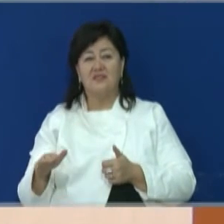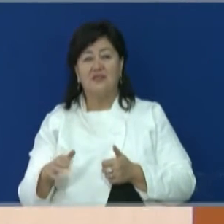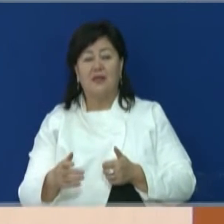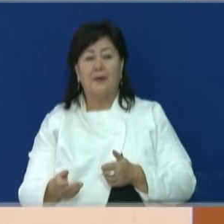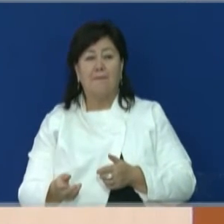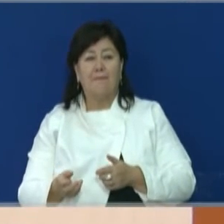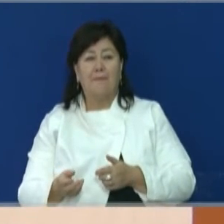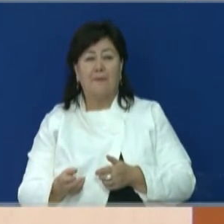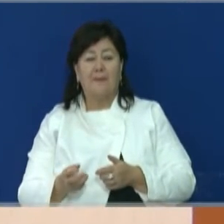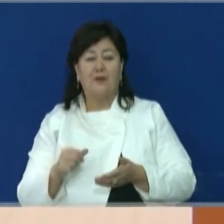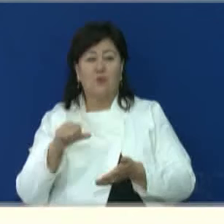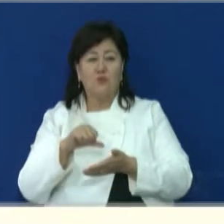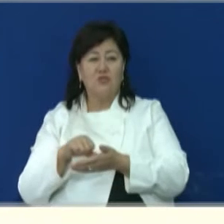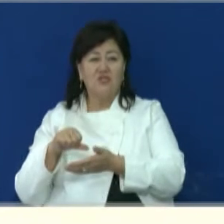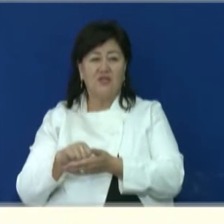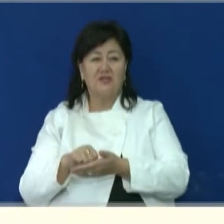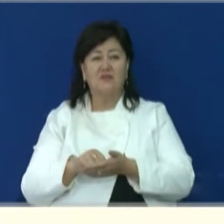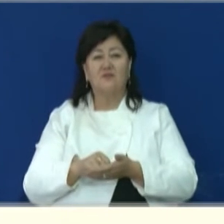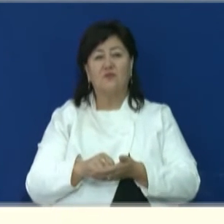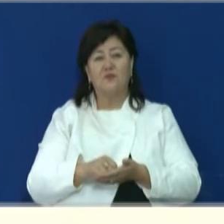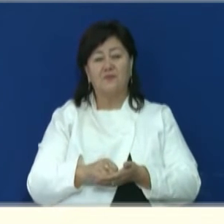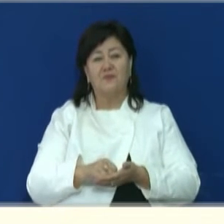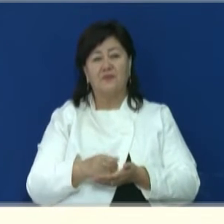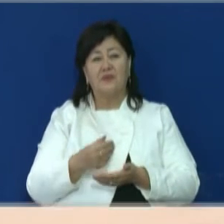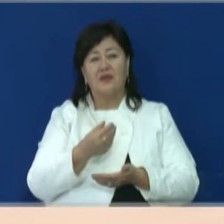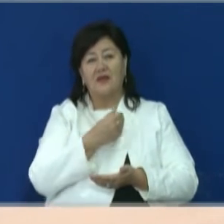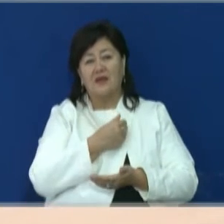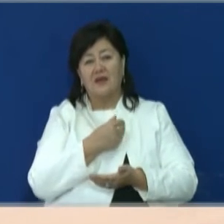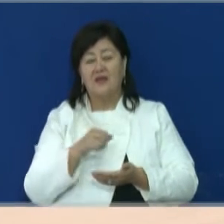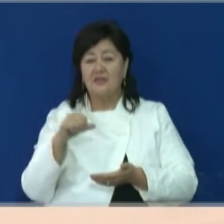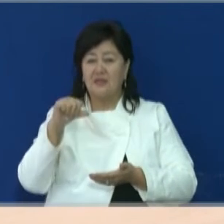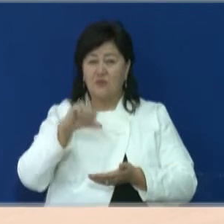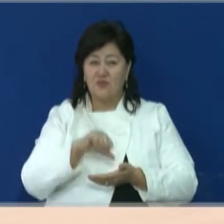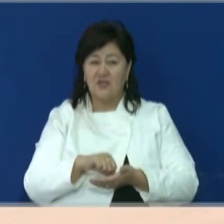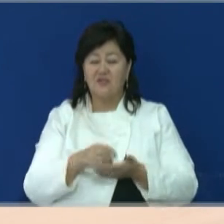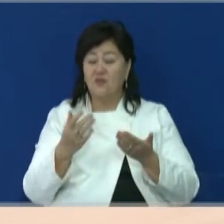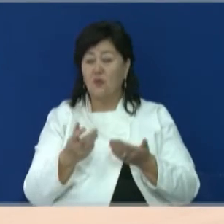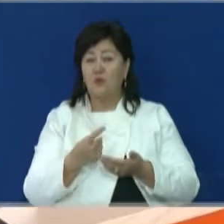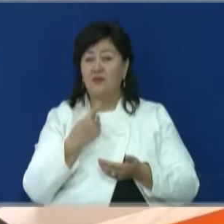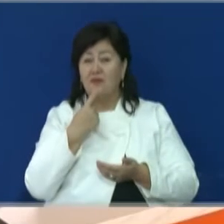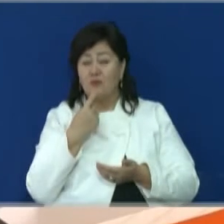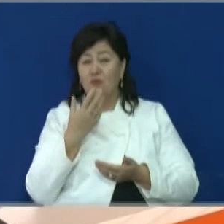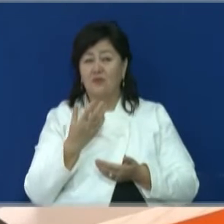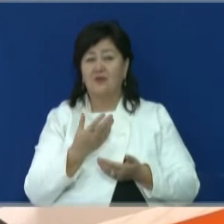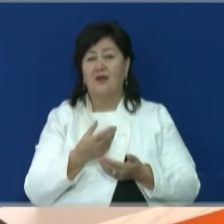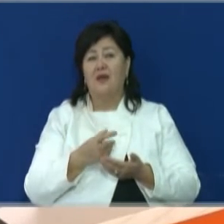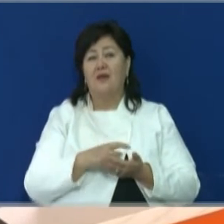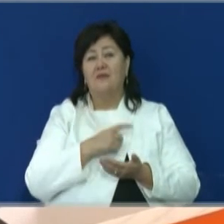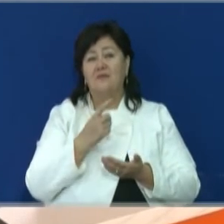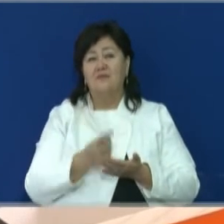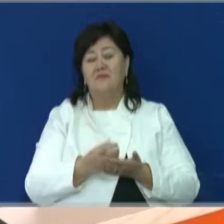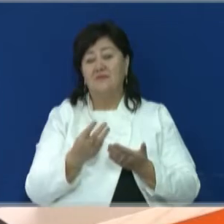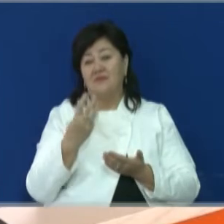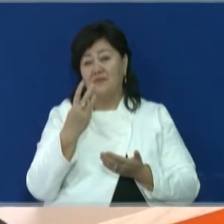отыр. Қатысушылар жеңіске жетеміз деген жігермен келгенмен, байқаудың сынынан өтудің оңай емес екенін де ескерген жөн. Сайыс